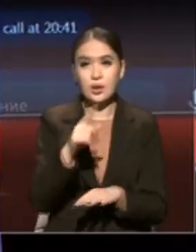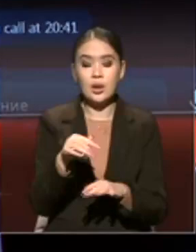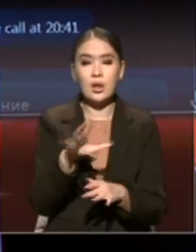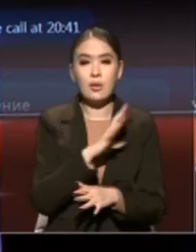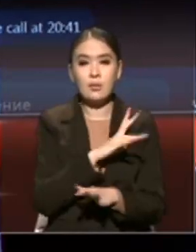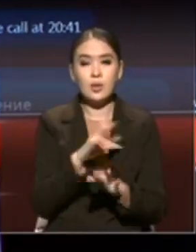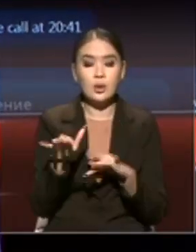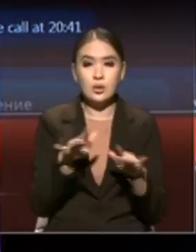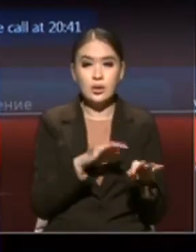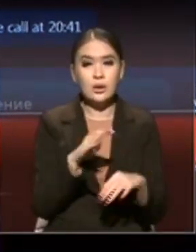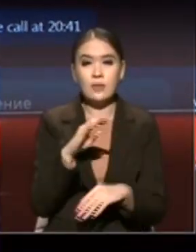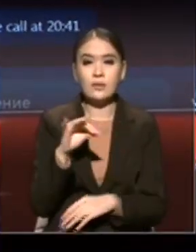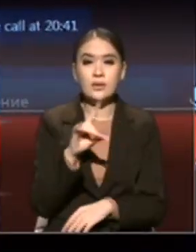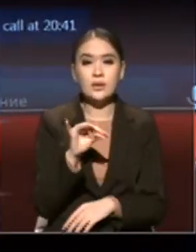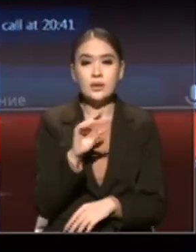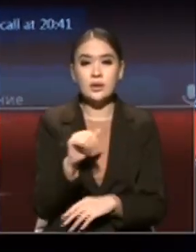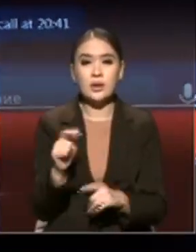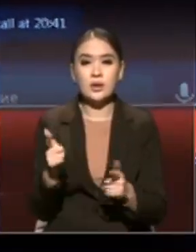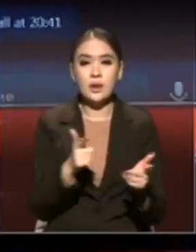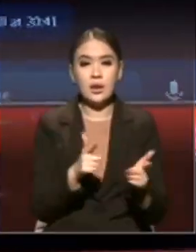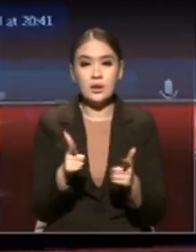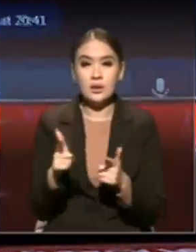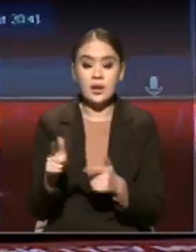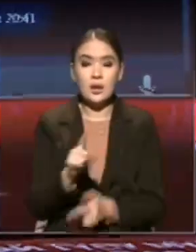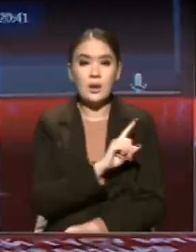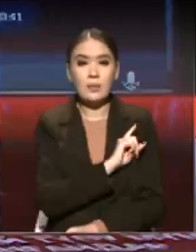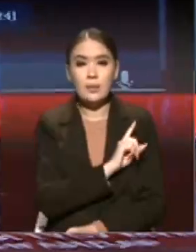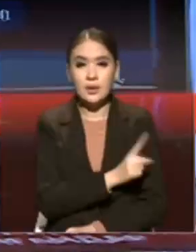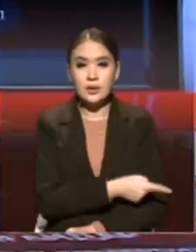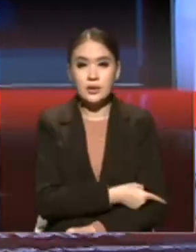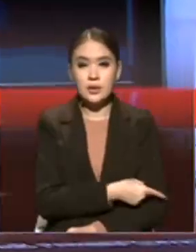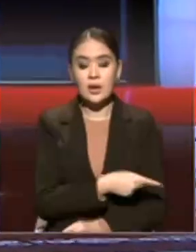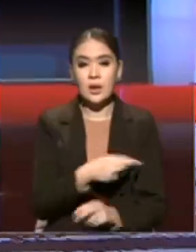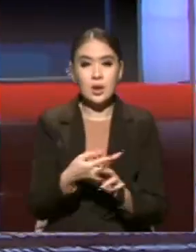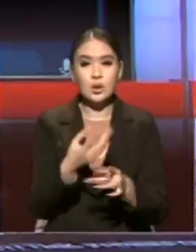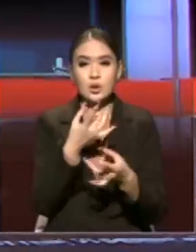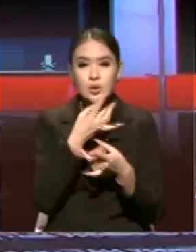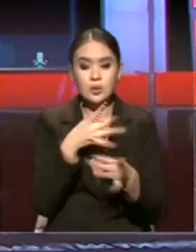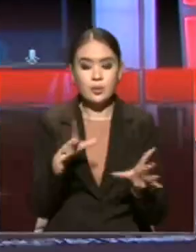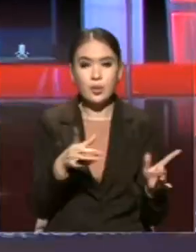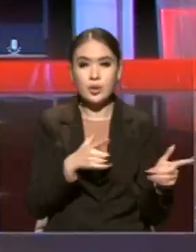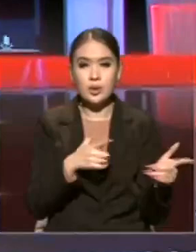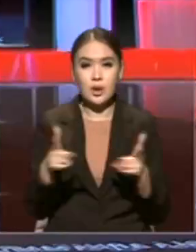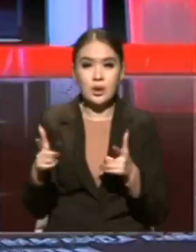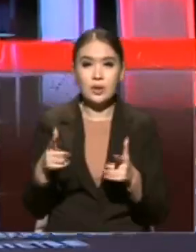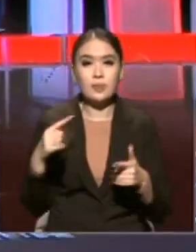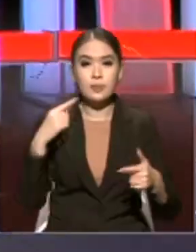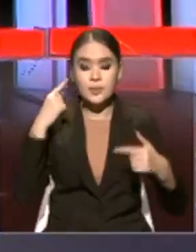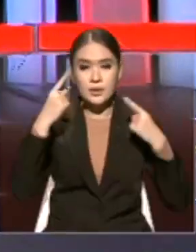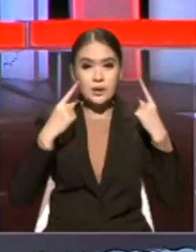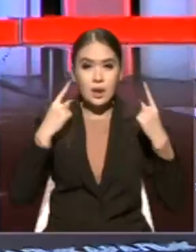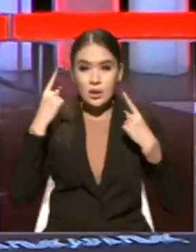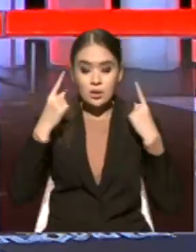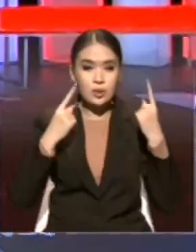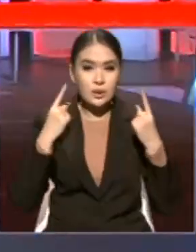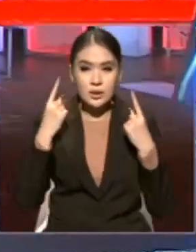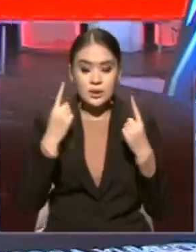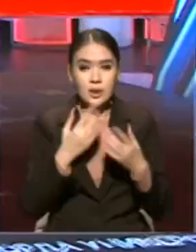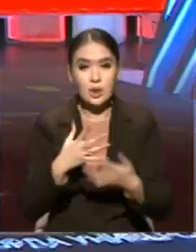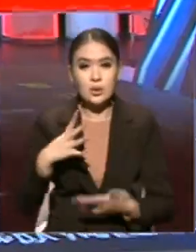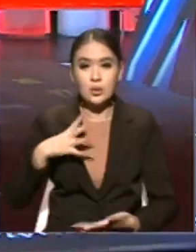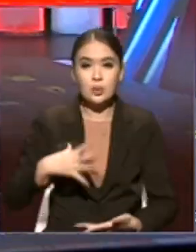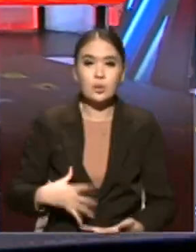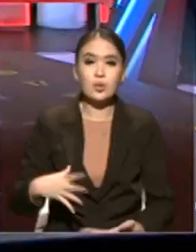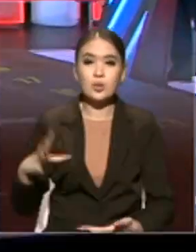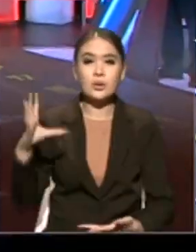өтті, физикалық дайындығы мықты, кез келген жағдайға дайын, психологиясы енді жаңағы төзімді